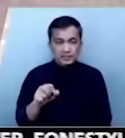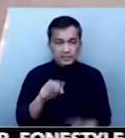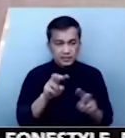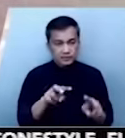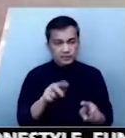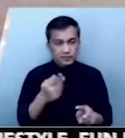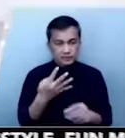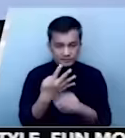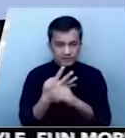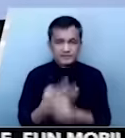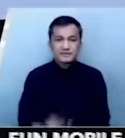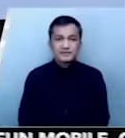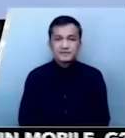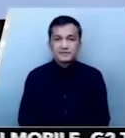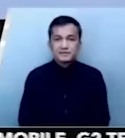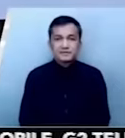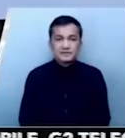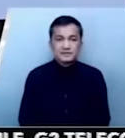24 Oras.